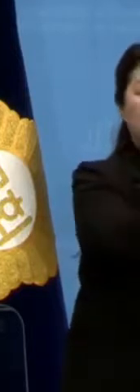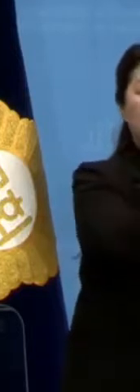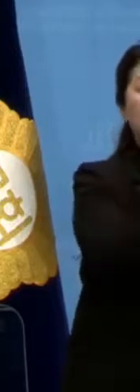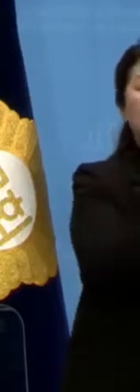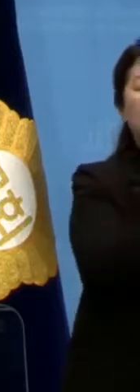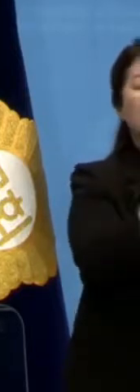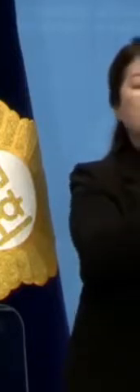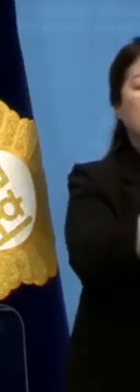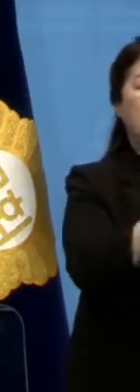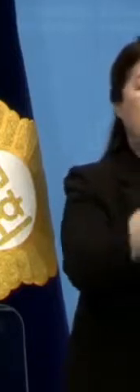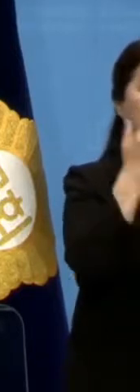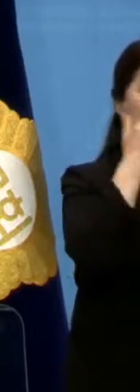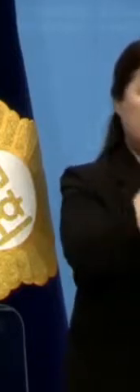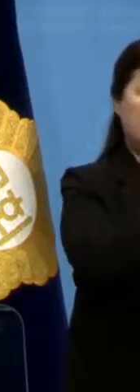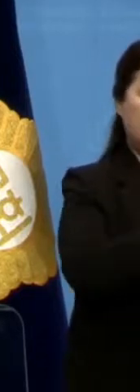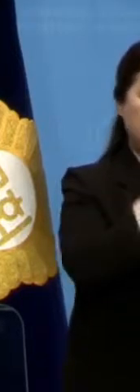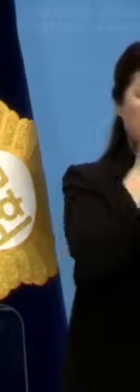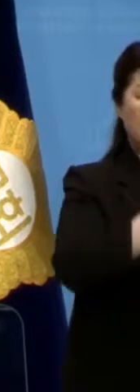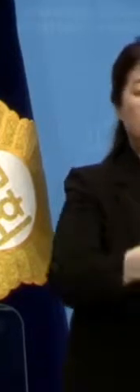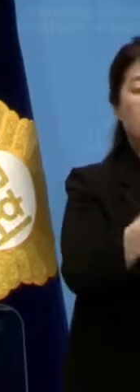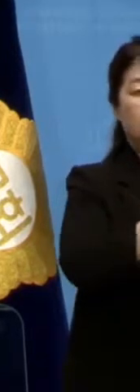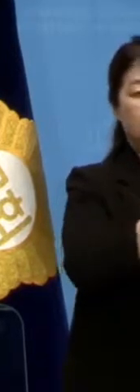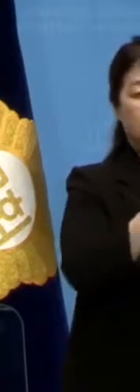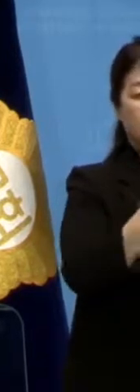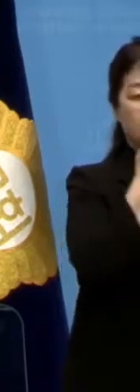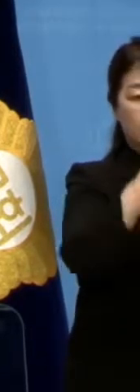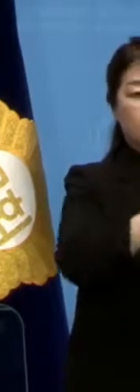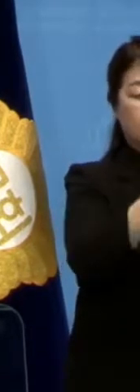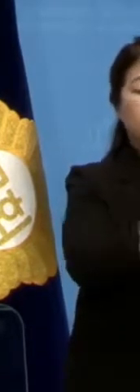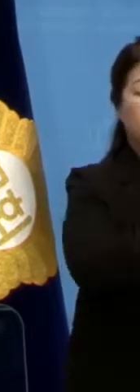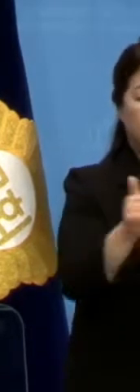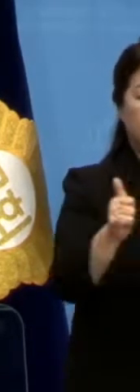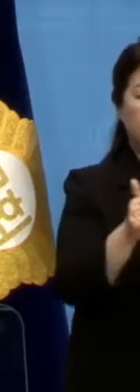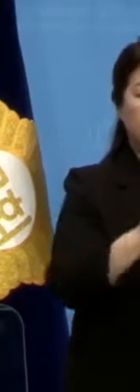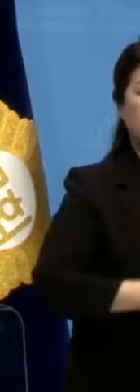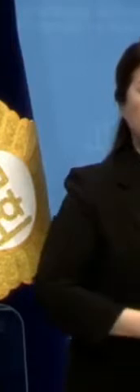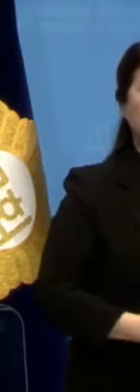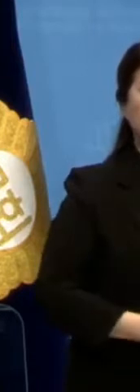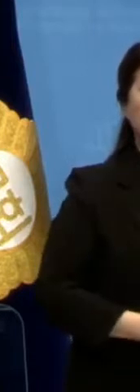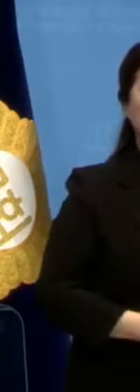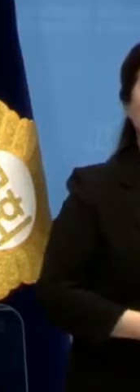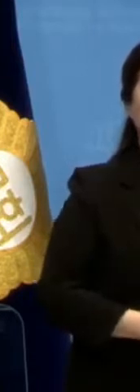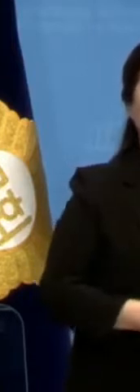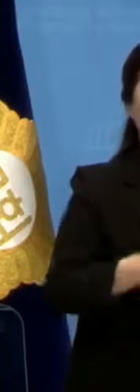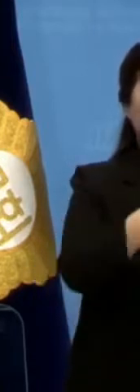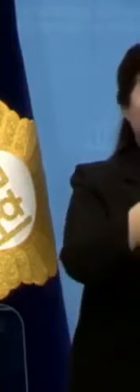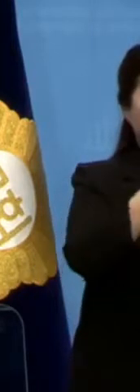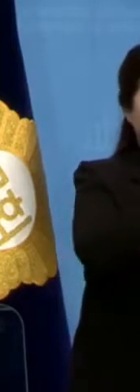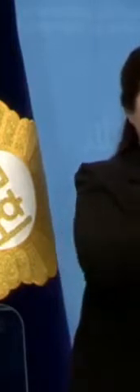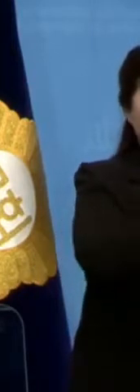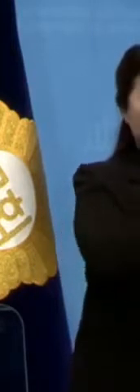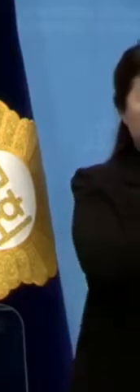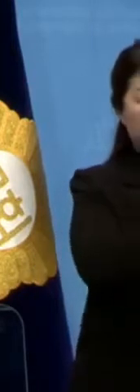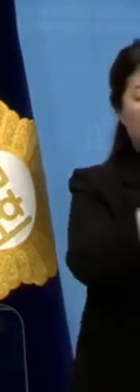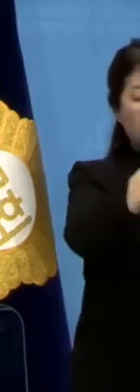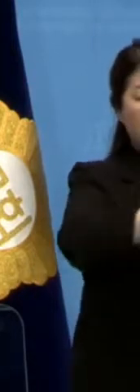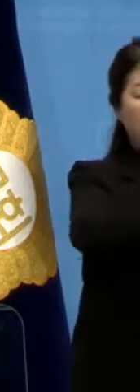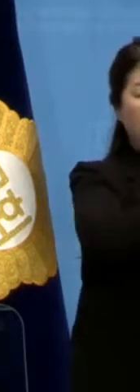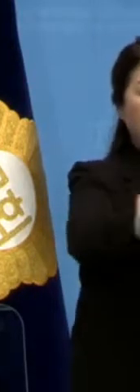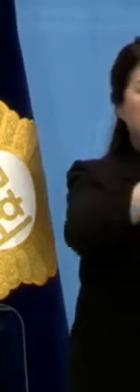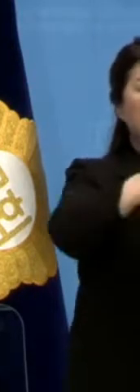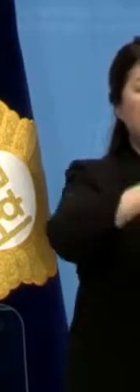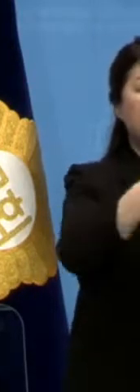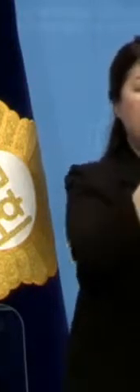높습니다. 둘째, 민생 분야입니다. 내놓는 대책마다 실패하고 있는 문재인 정부의 부동산 정책